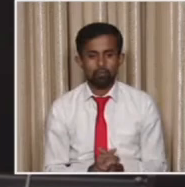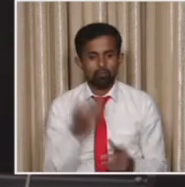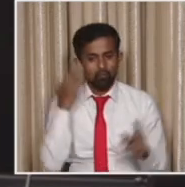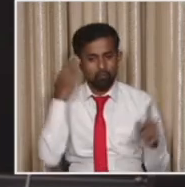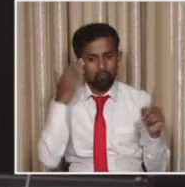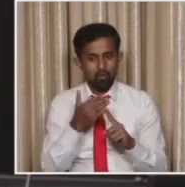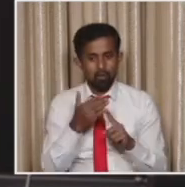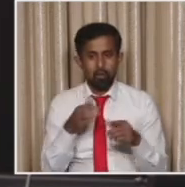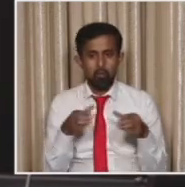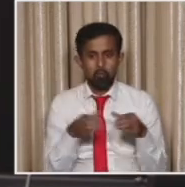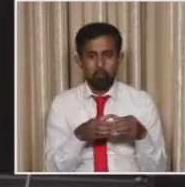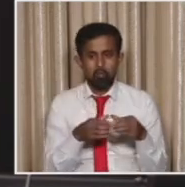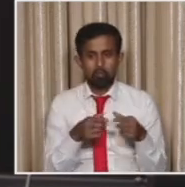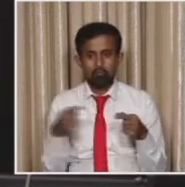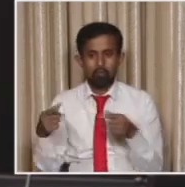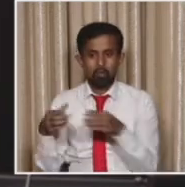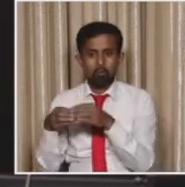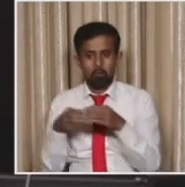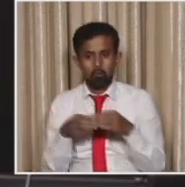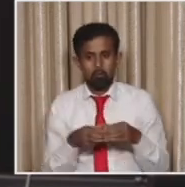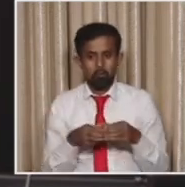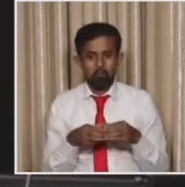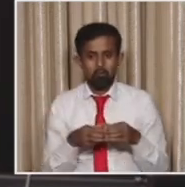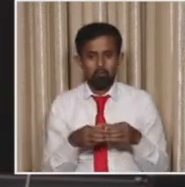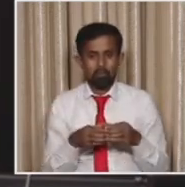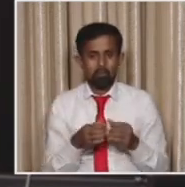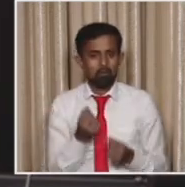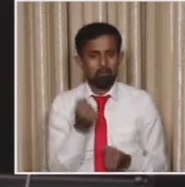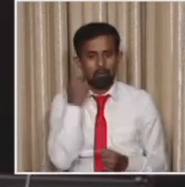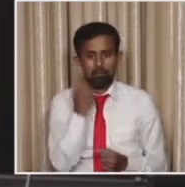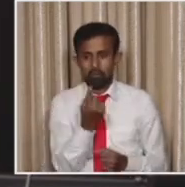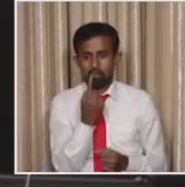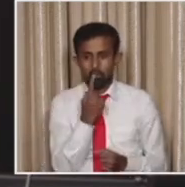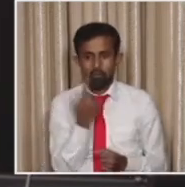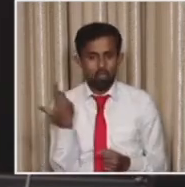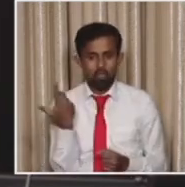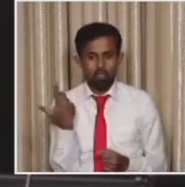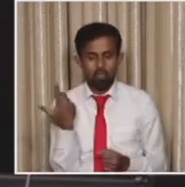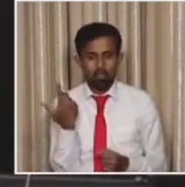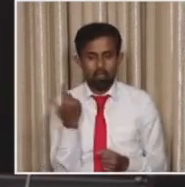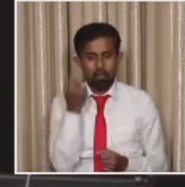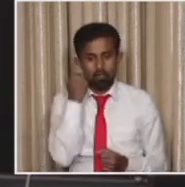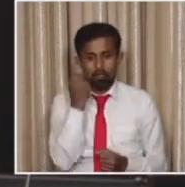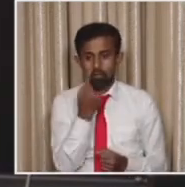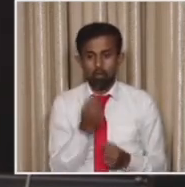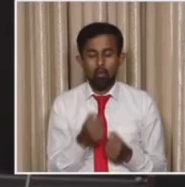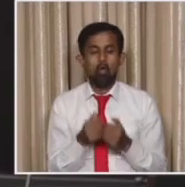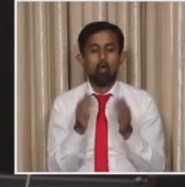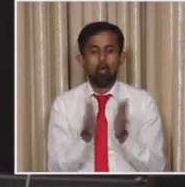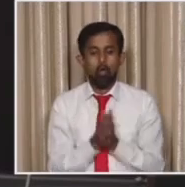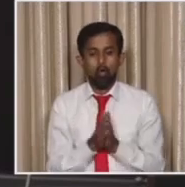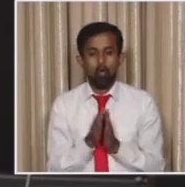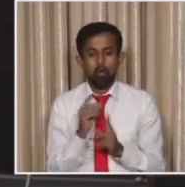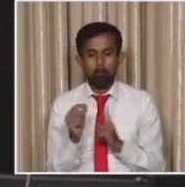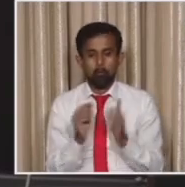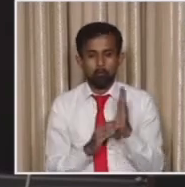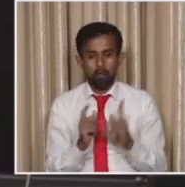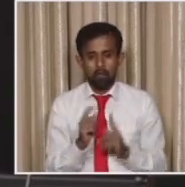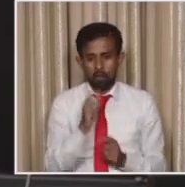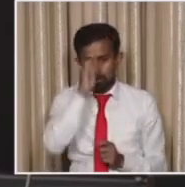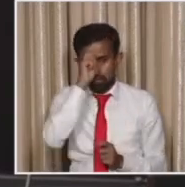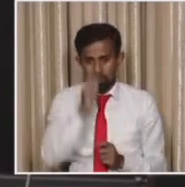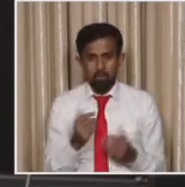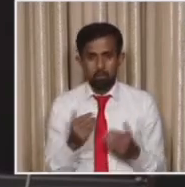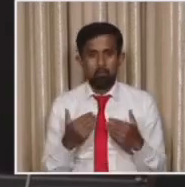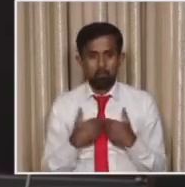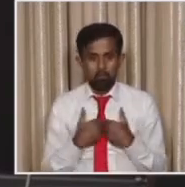bandawa, paksawa sahabi paksawa, bipaksawa nangka urute ya dia das dakuene, das daku sialuma mantuman lata, mage